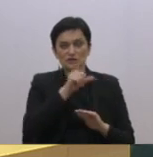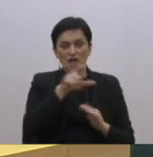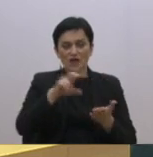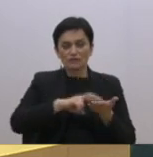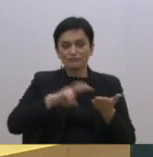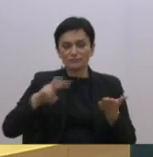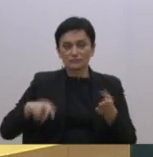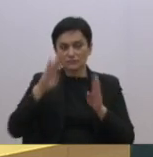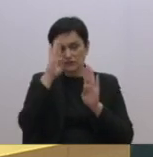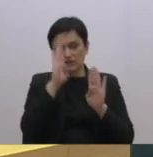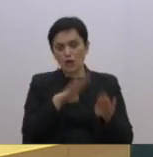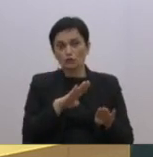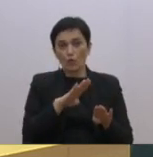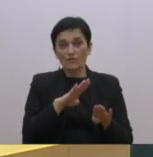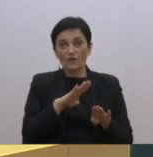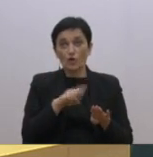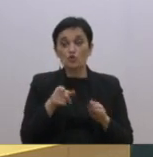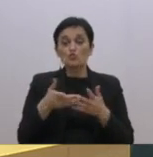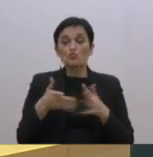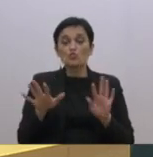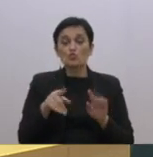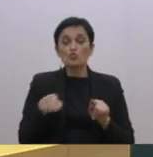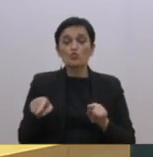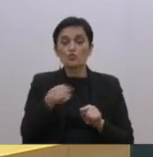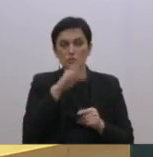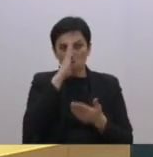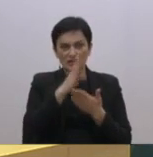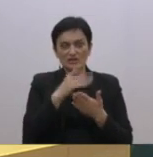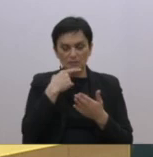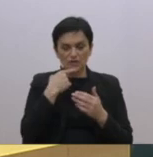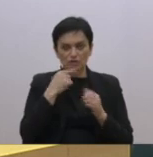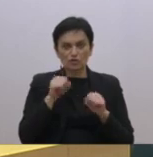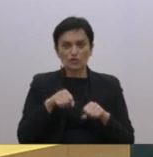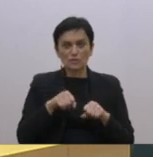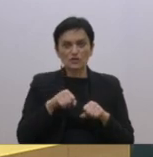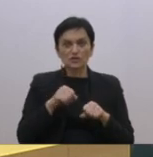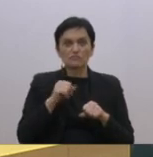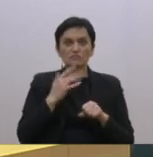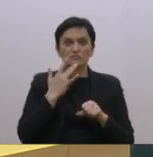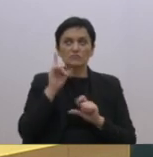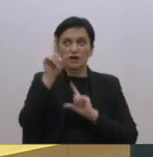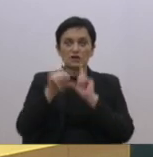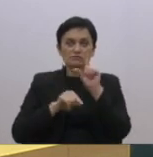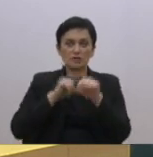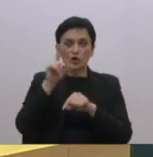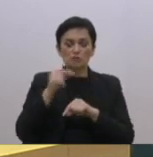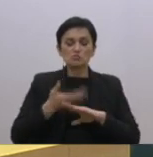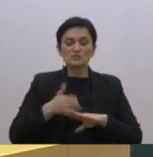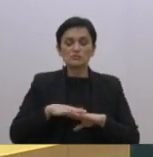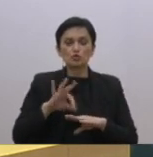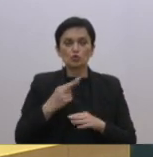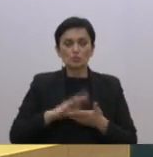დატოვა და აქედან უმეტესობა შეგვიძლია პირდაპირ ვთქვათ წავიდა ემიგრაციაში მძიმე სოციალური პირობების